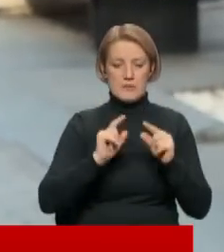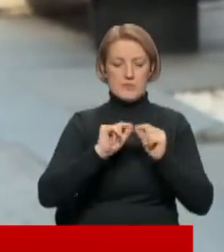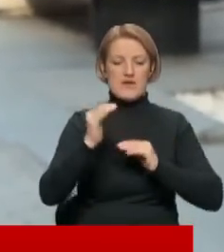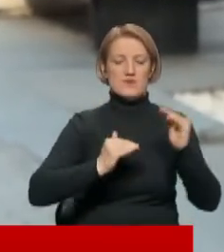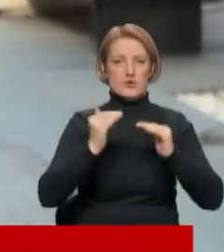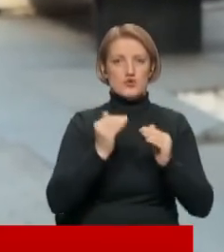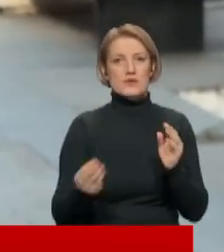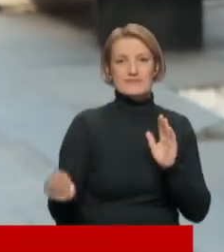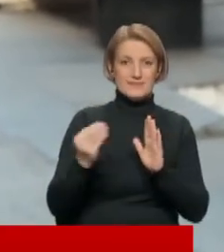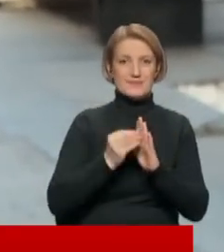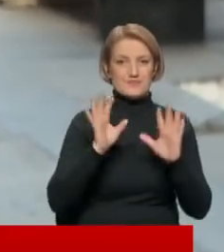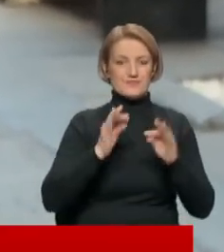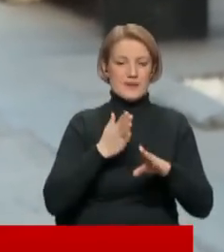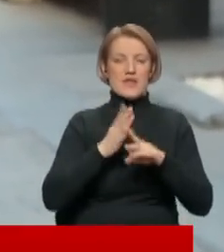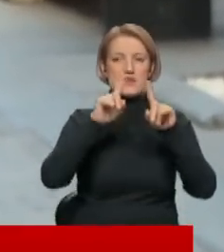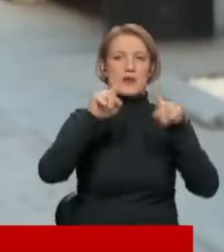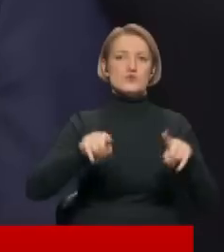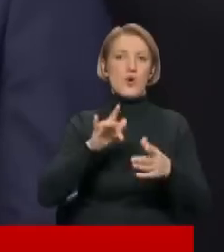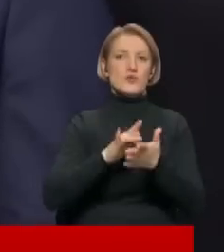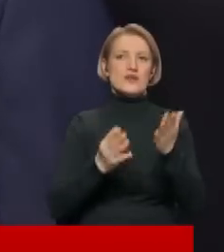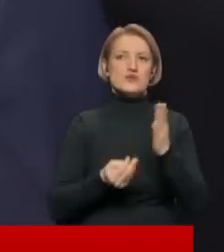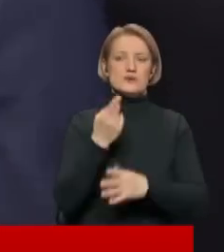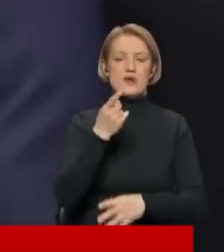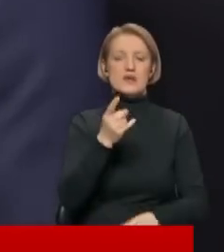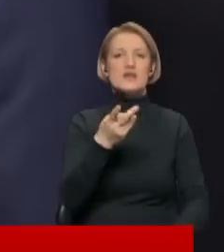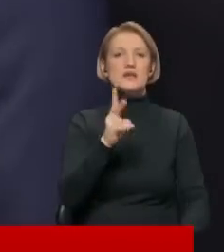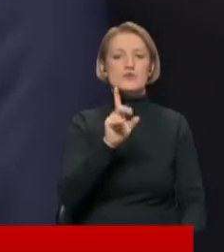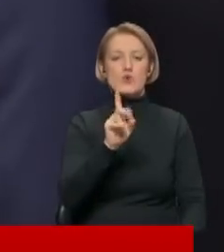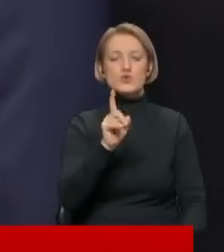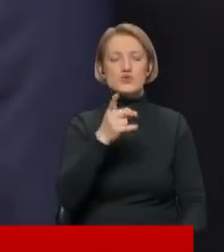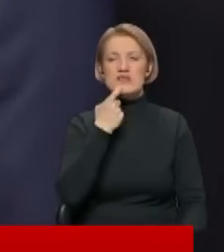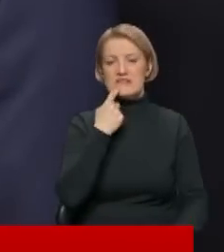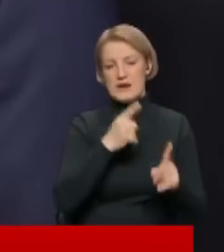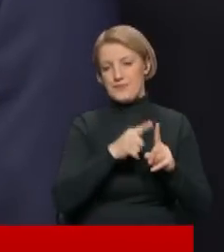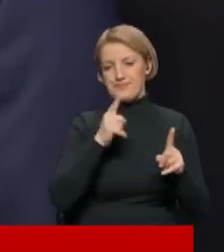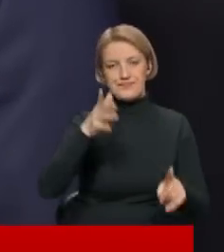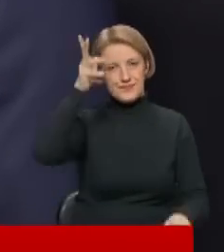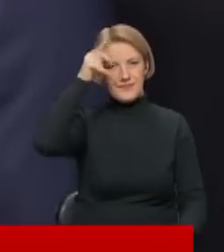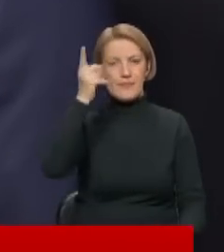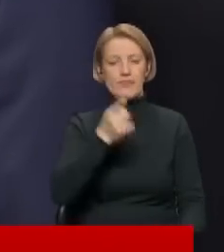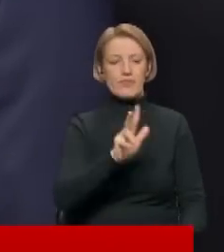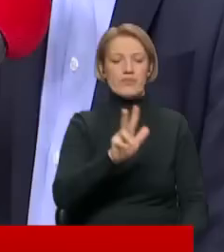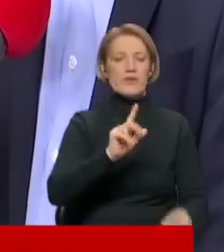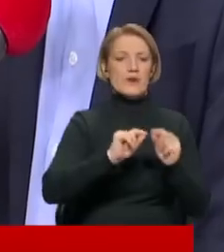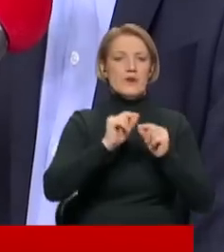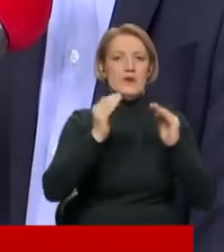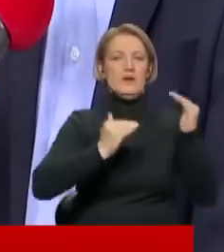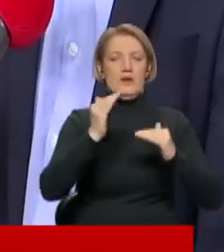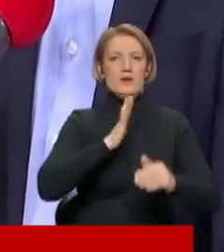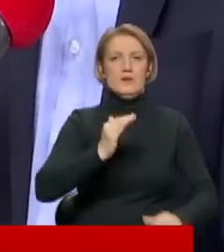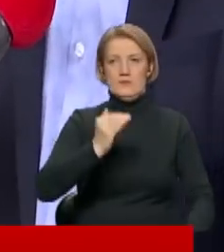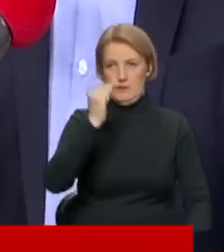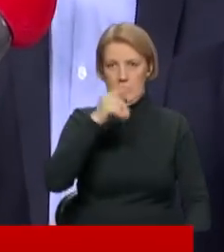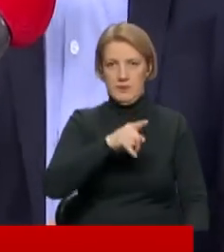katılarak yapıldığında gerçek tablo ortaya çıkıyor 2013 yılından bu yana ABD'de %30'un üzerinde enflasyon var Yani aslında